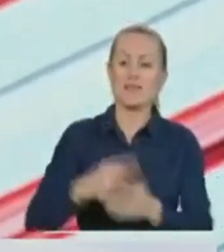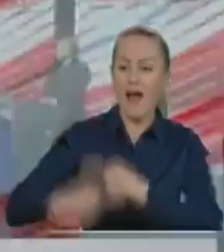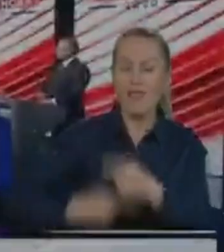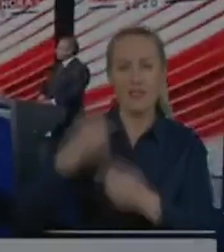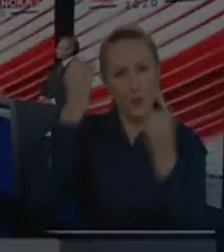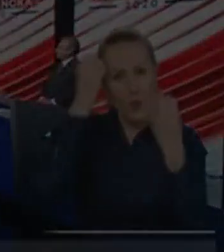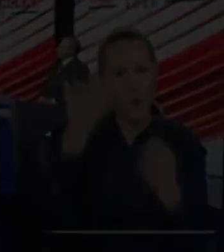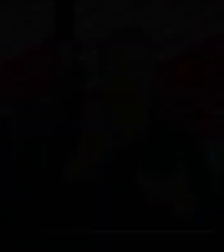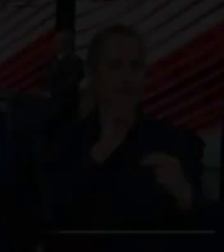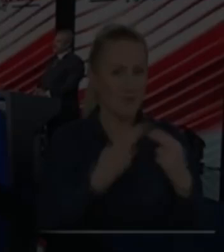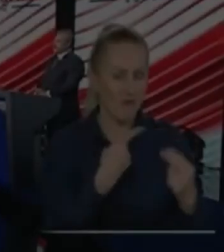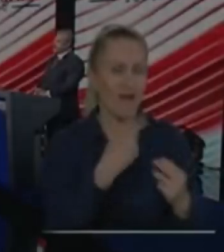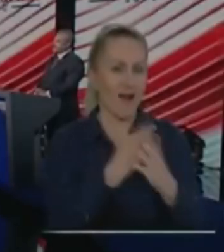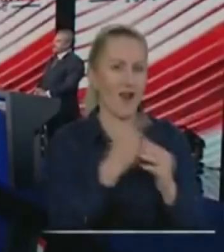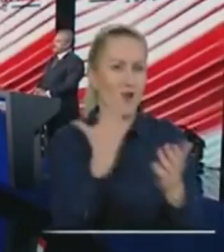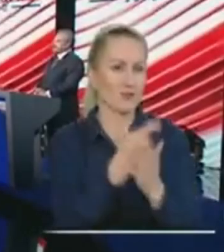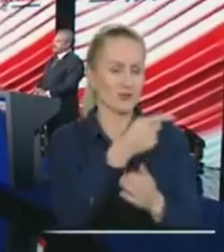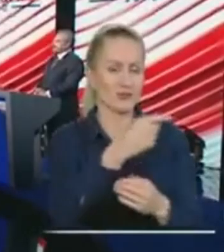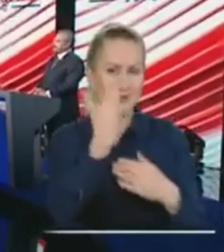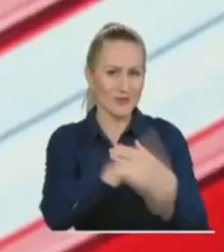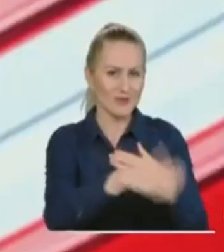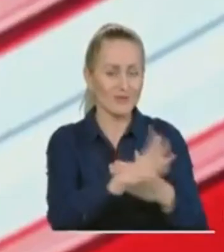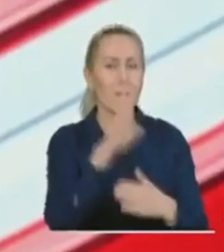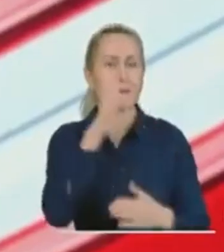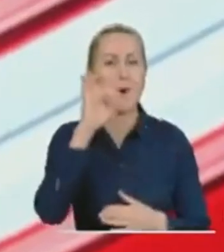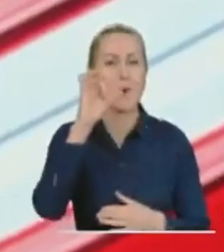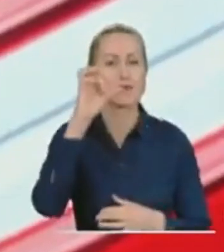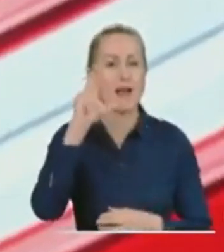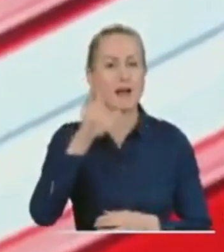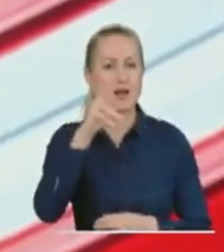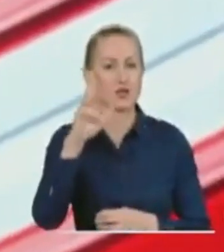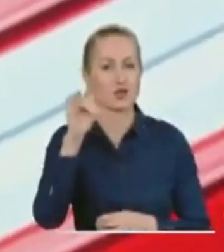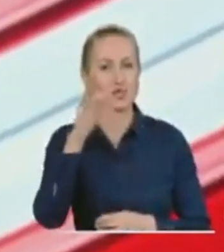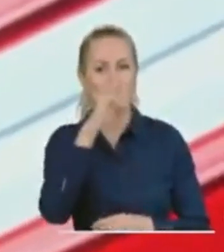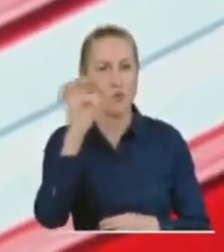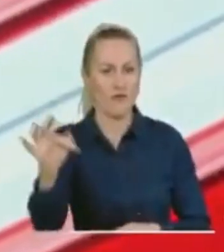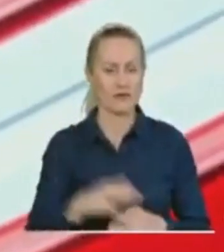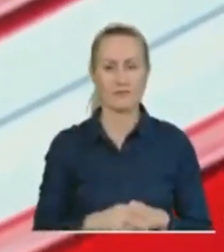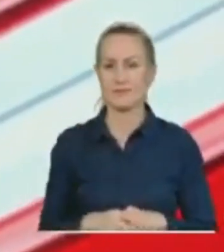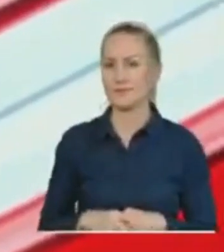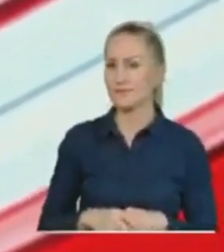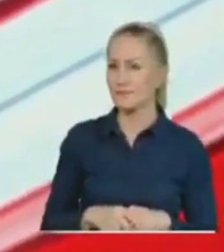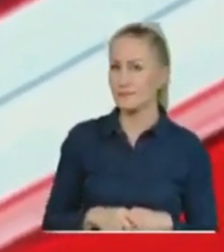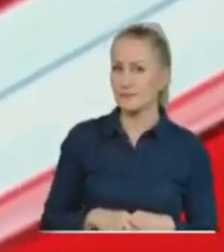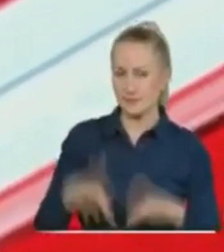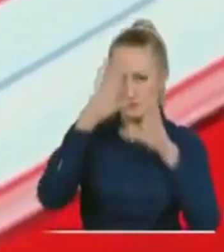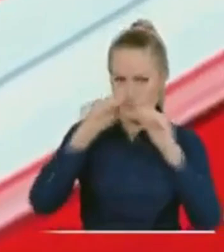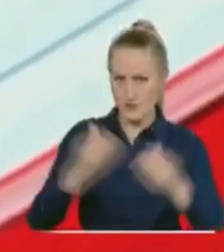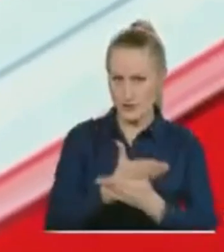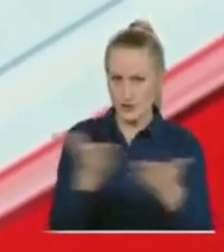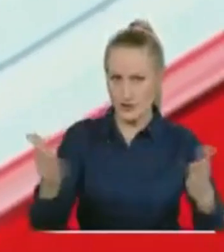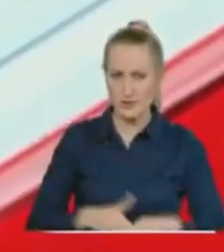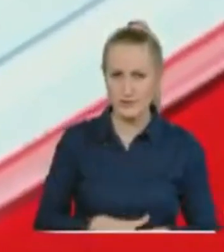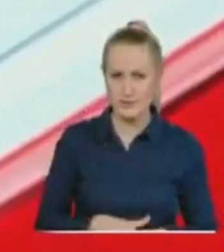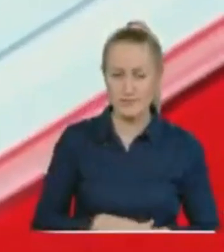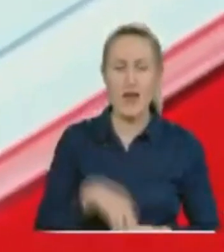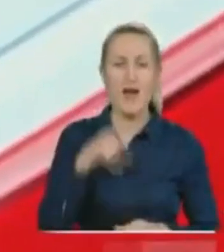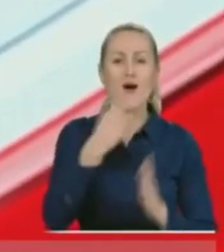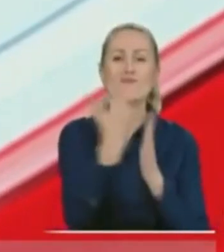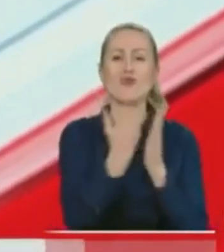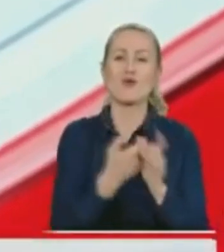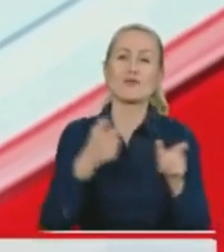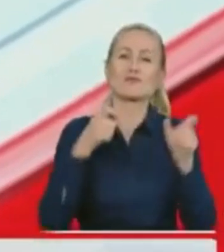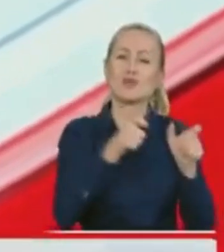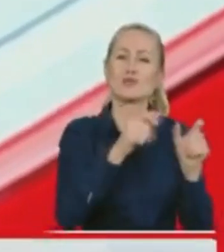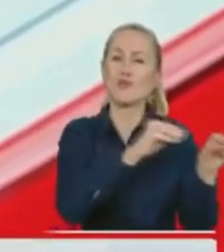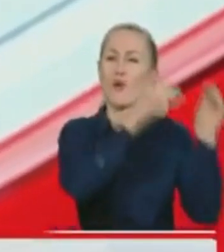і солідарність. Кшиштоф Босак зараз відповідає. Шановні пані та панове, ця програма примусової релокації біженців